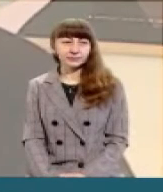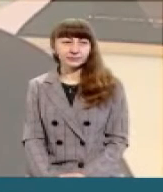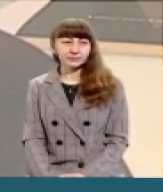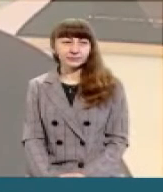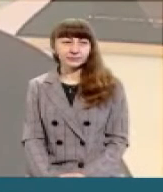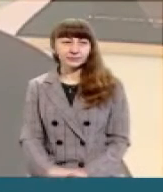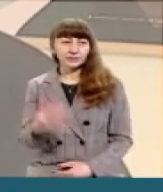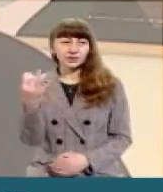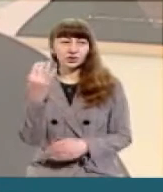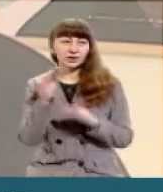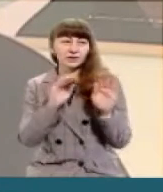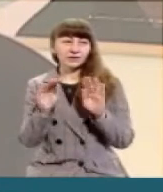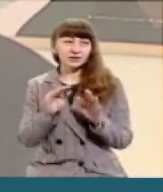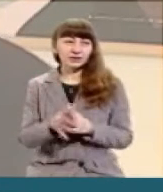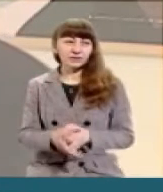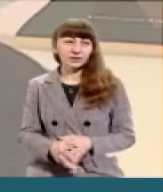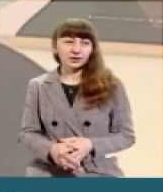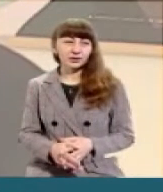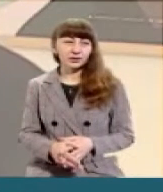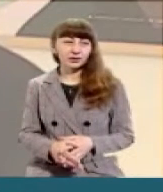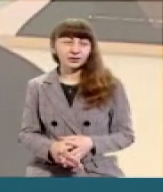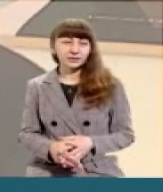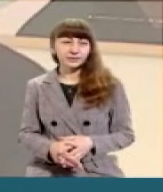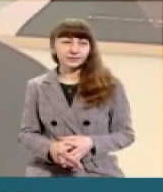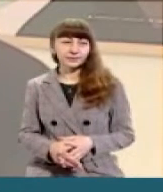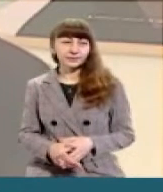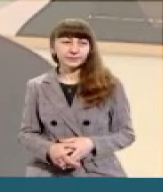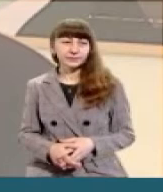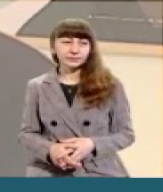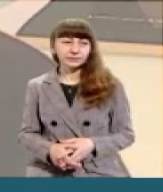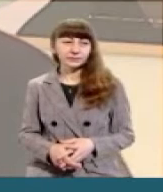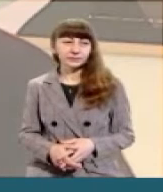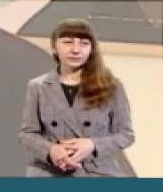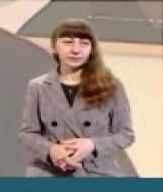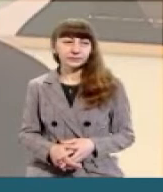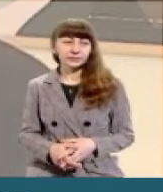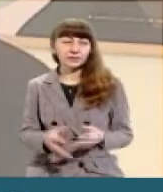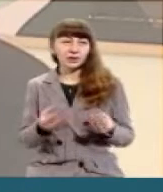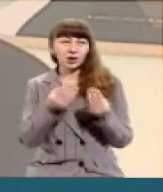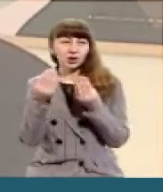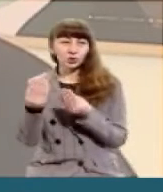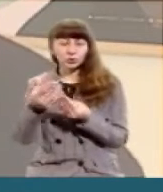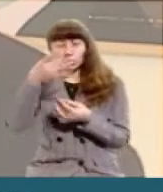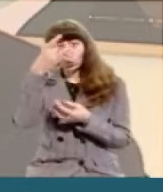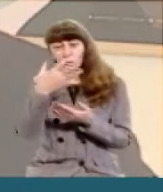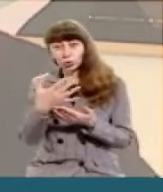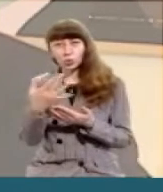Выставка интересная, несет смысловой, образный,